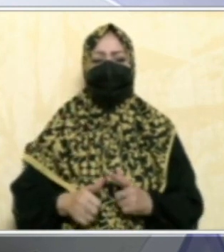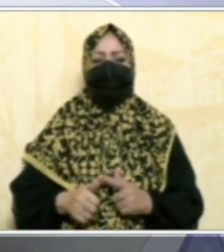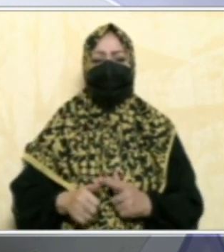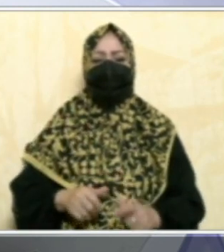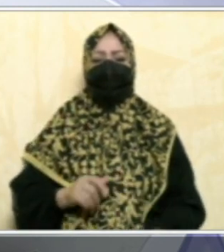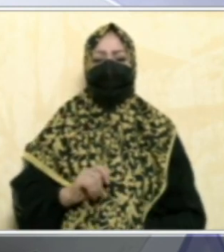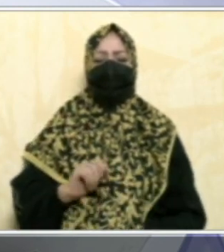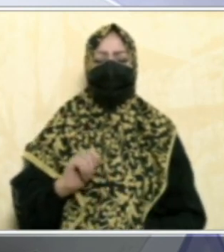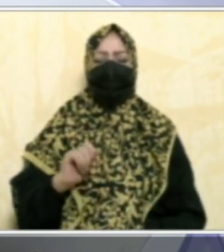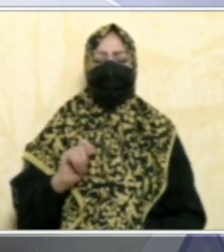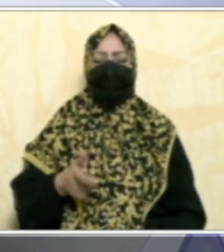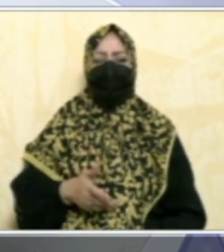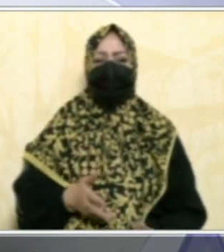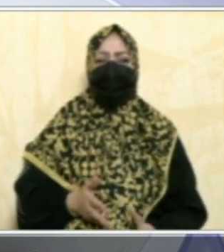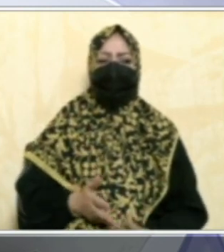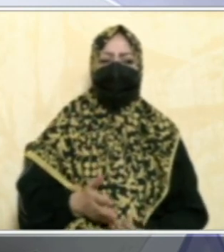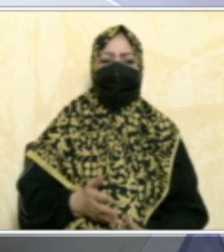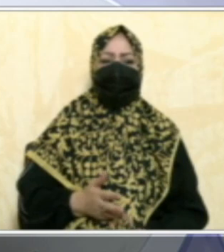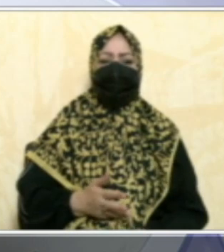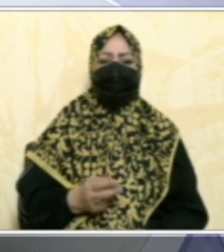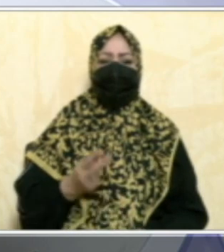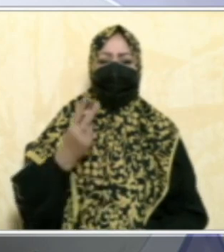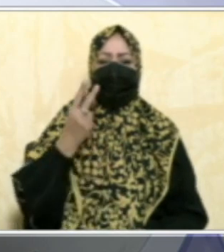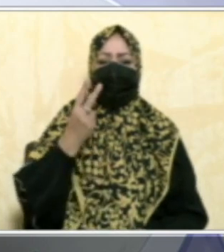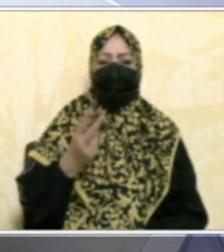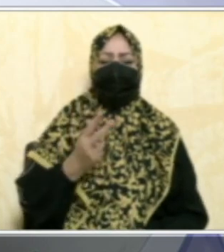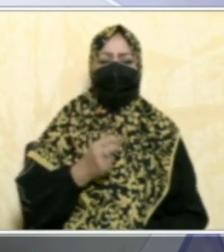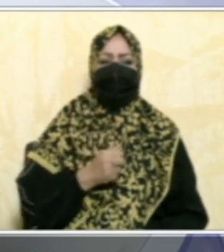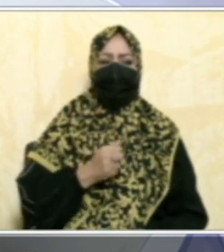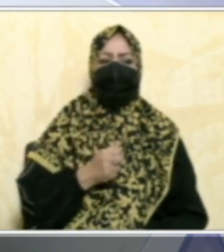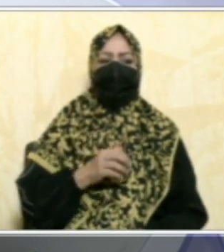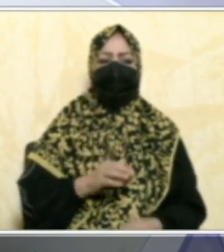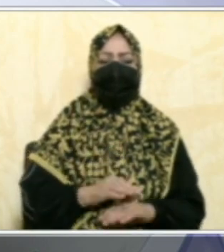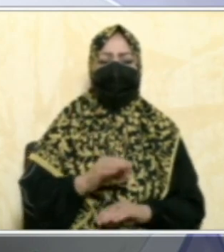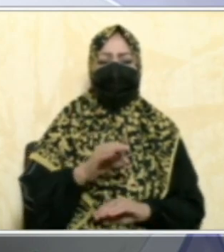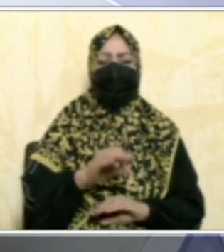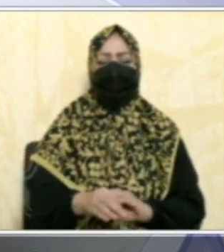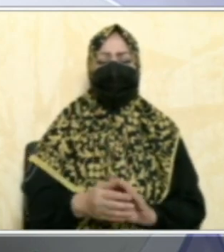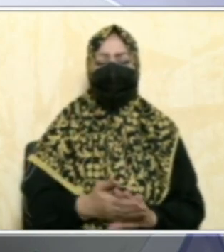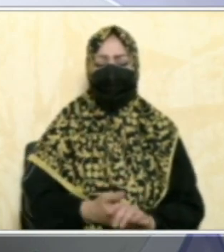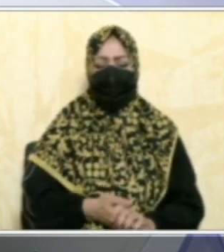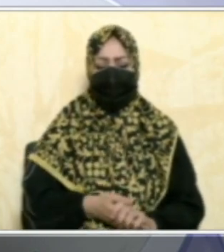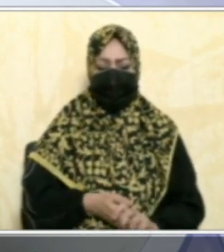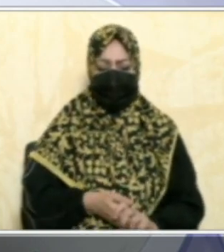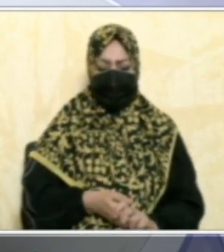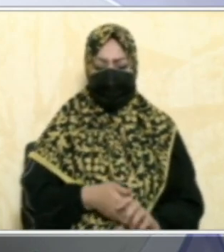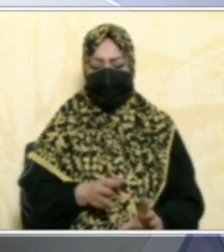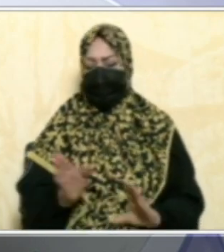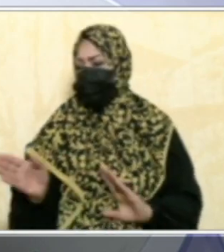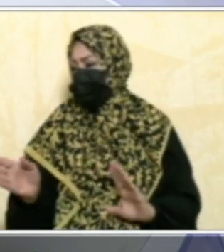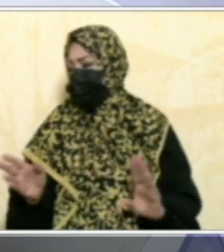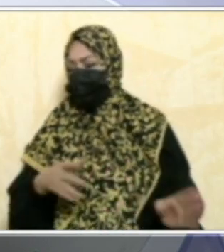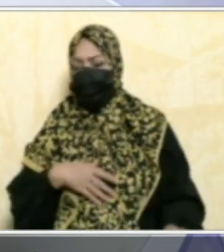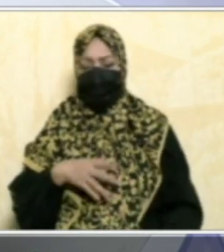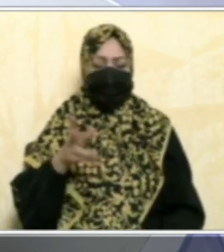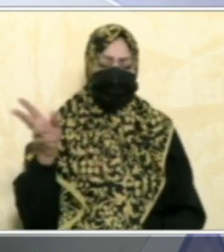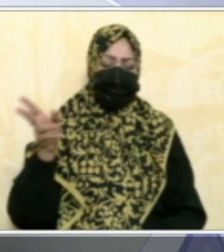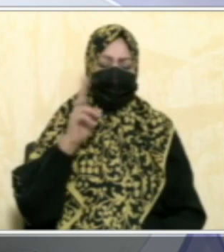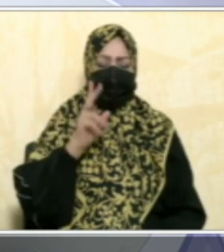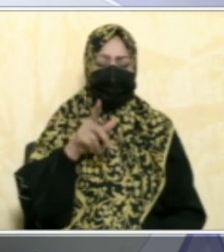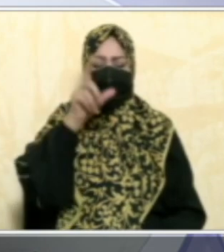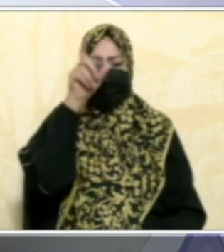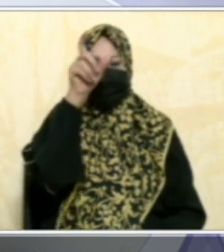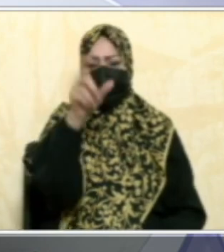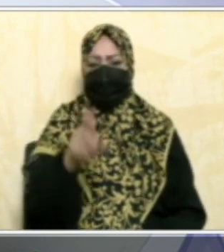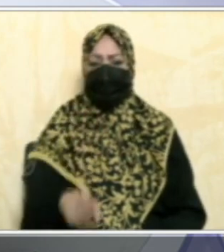ركعتين متاع التأخير هذه. يعني لما سلم الإمام أنت نور تقضي ما عليك؟